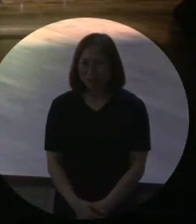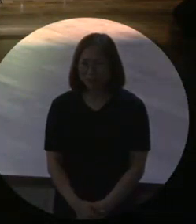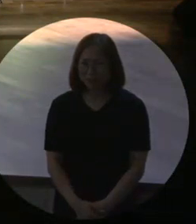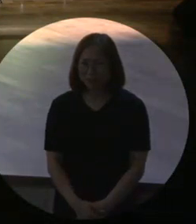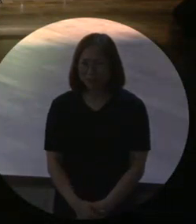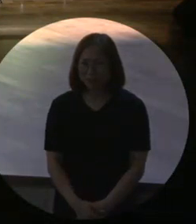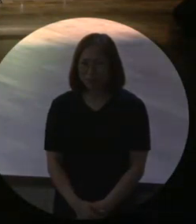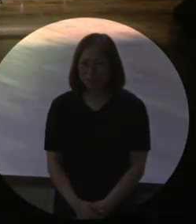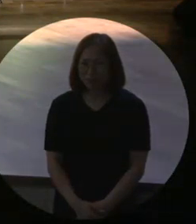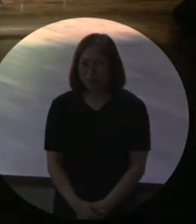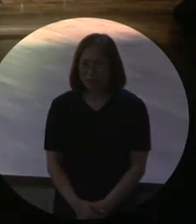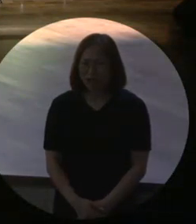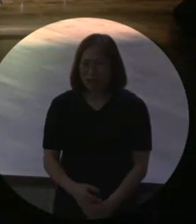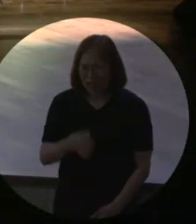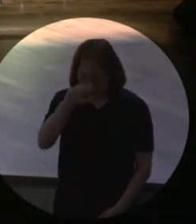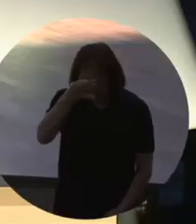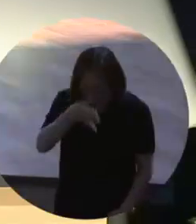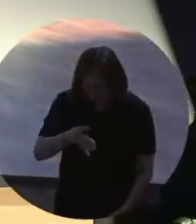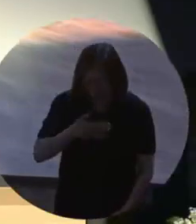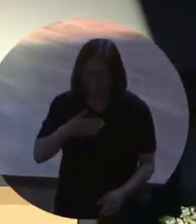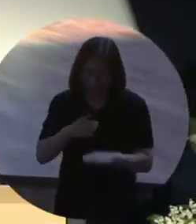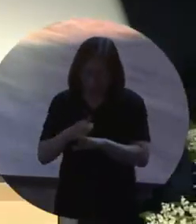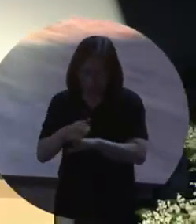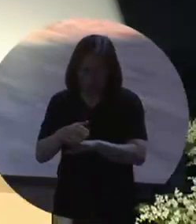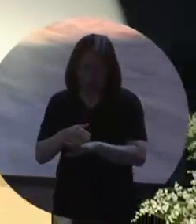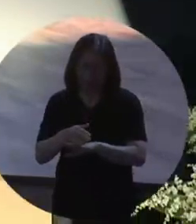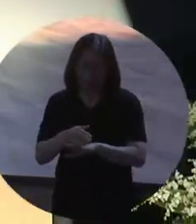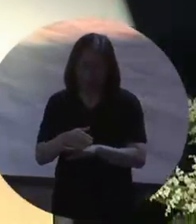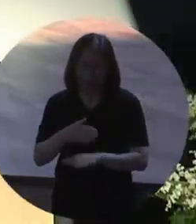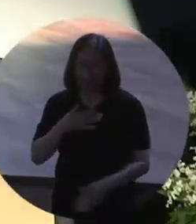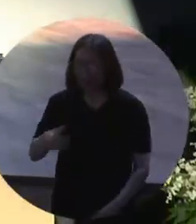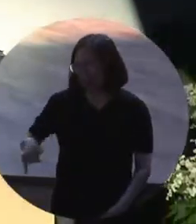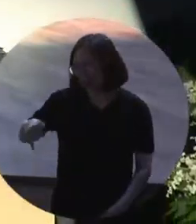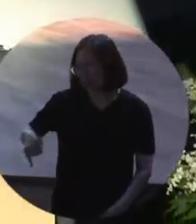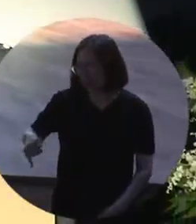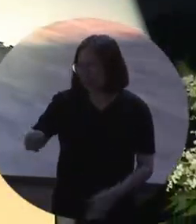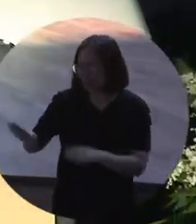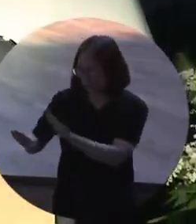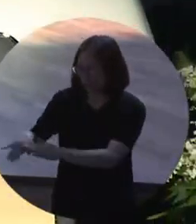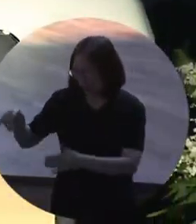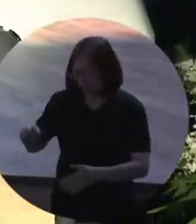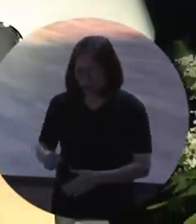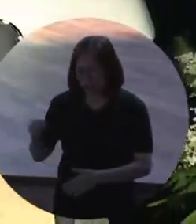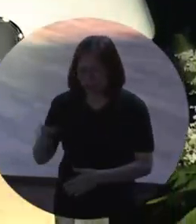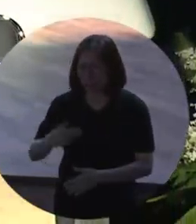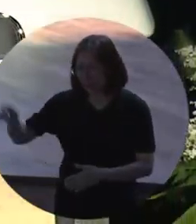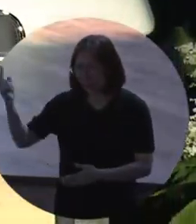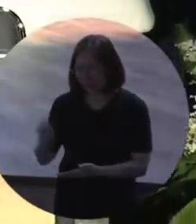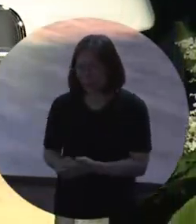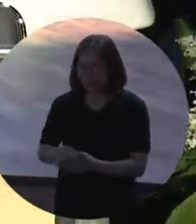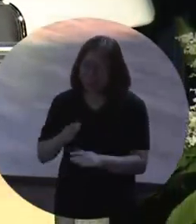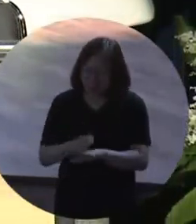아이고, 죄송합니다. 조금 늦었습니다. 아유, 제가 어제 가방을 놓고 와가지고.